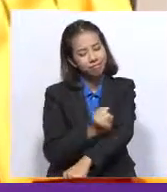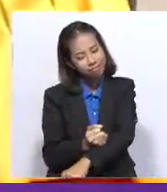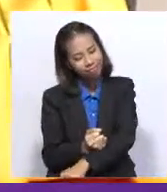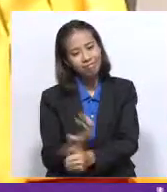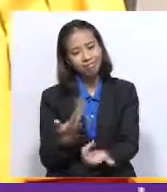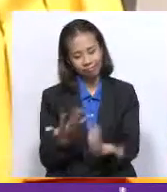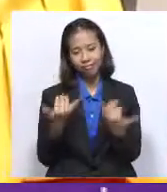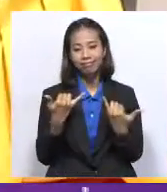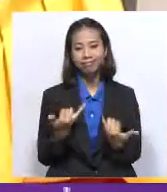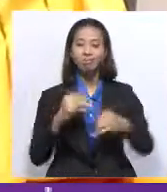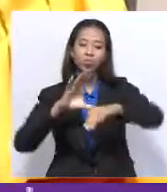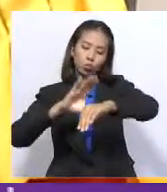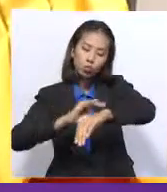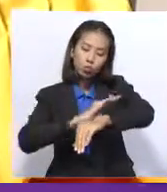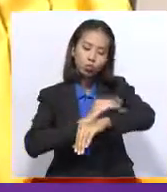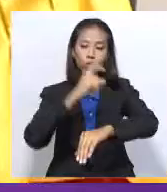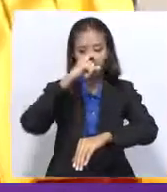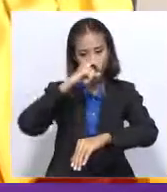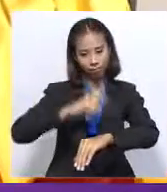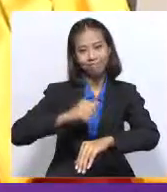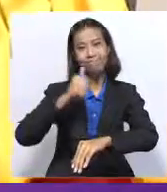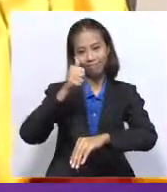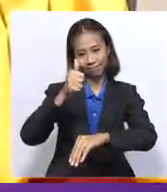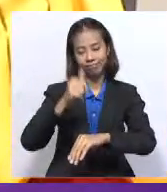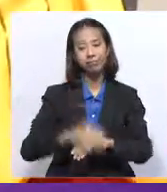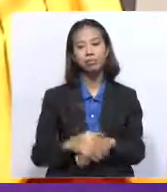ามารถมาใช้บริการนวดแผนไทยภายในร้าน